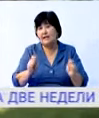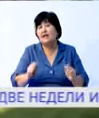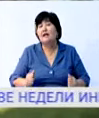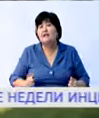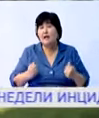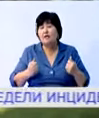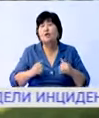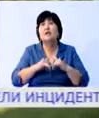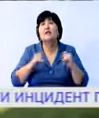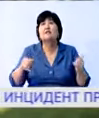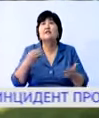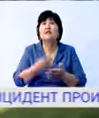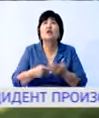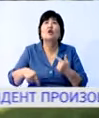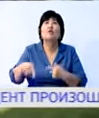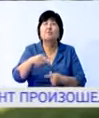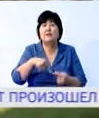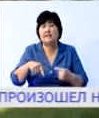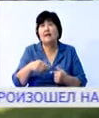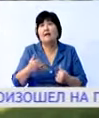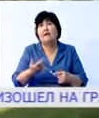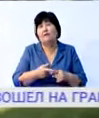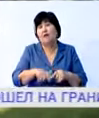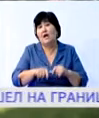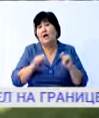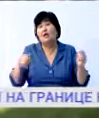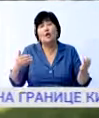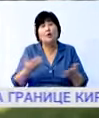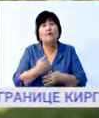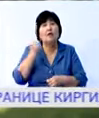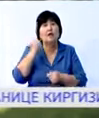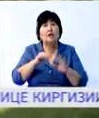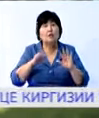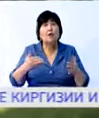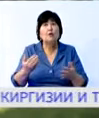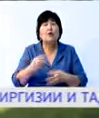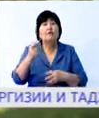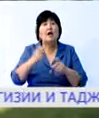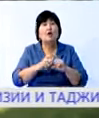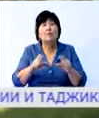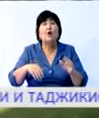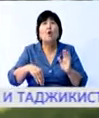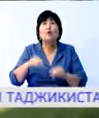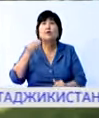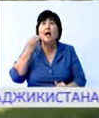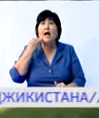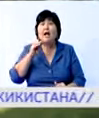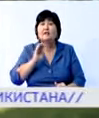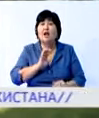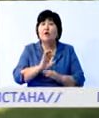для развития бизнеса. Это будет, скажем так, открытие новых рабочих мест, новых производств и улучшение качества